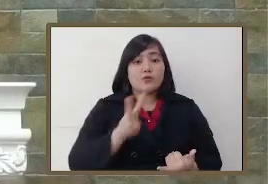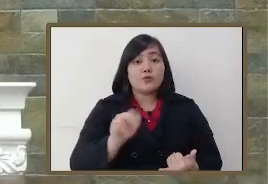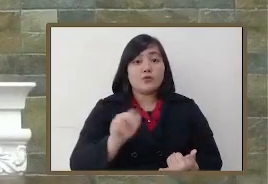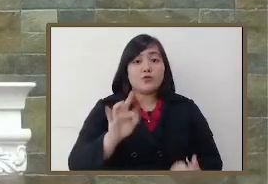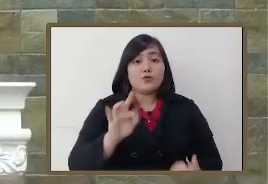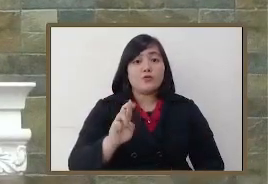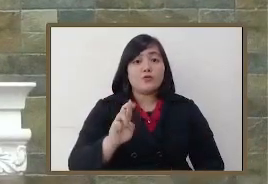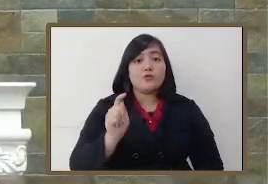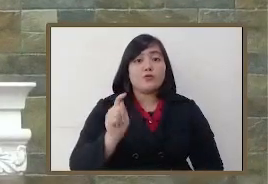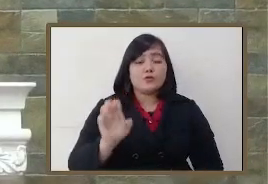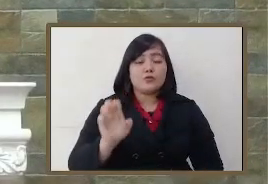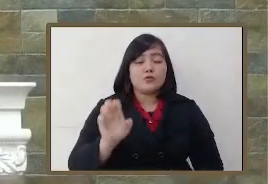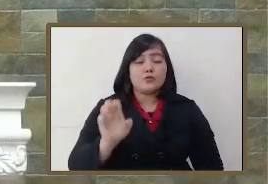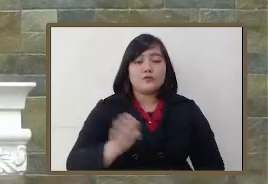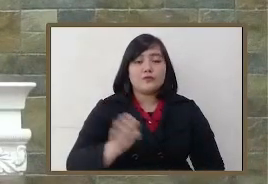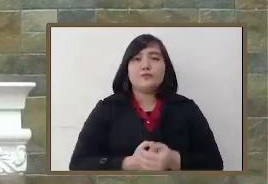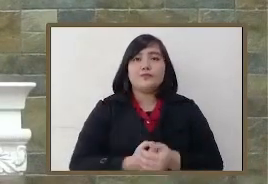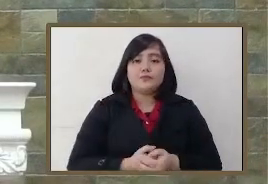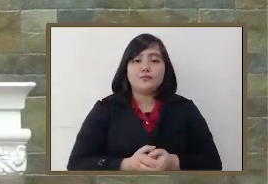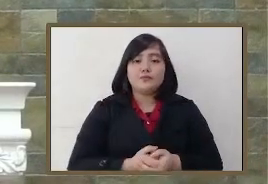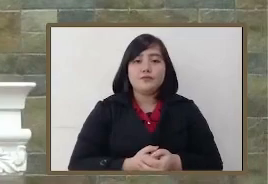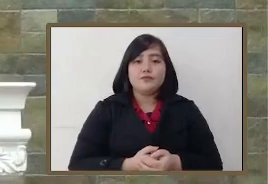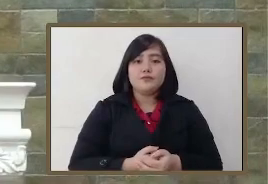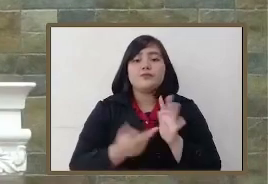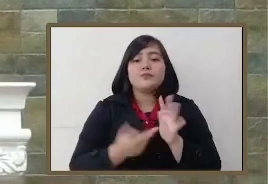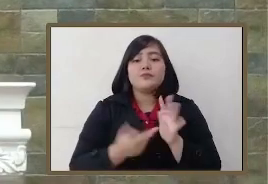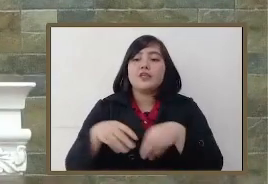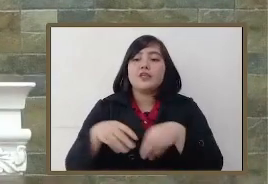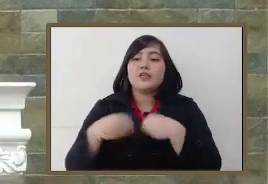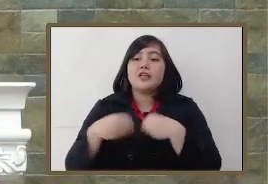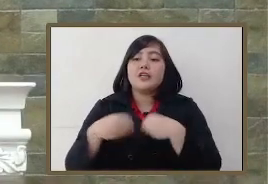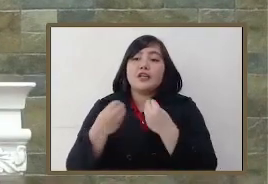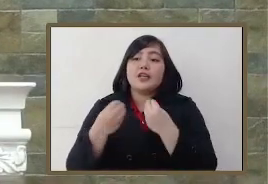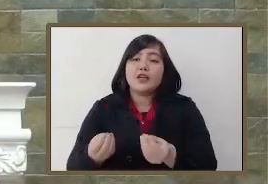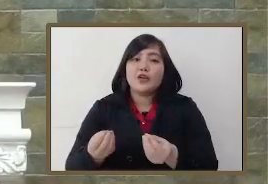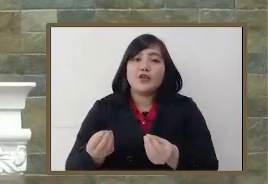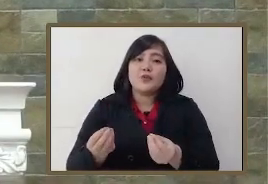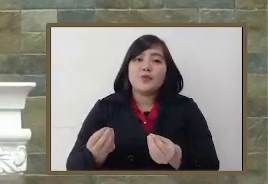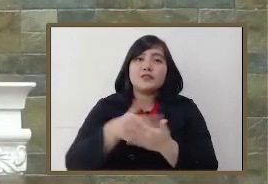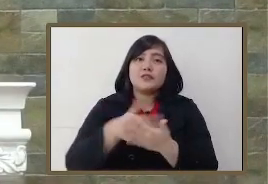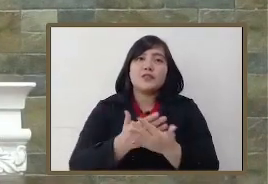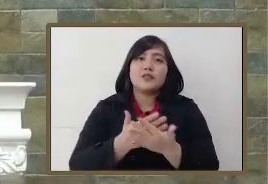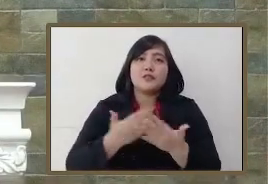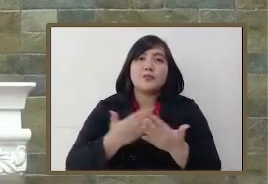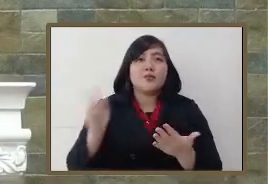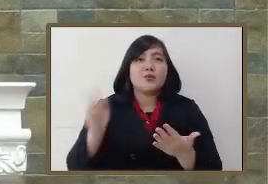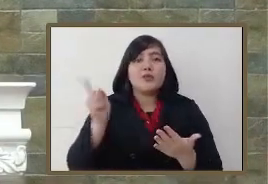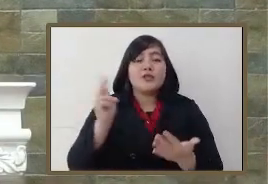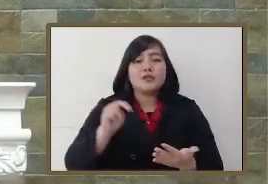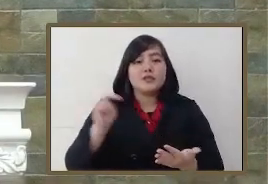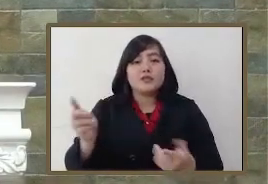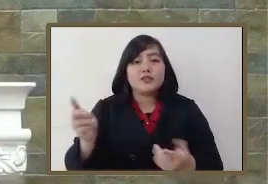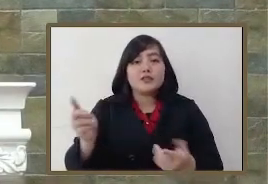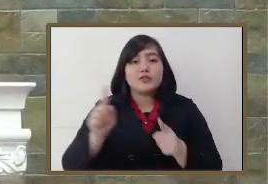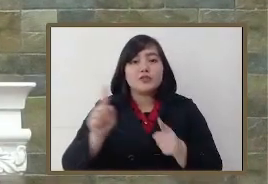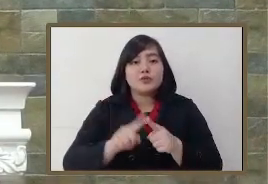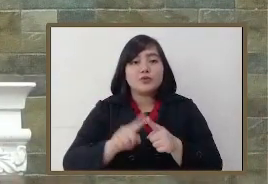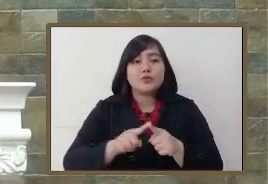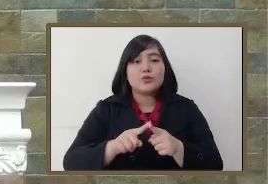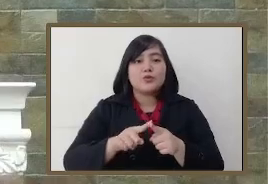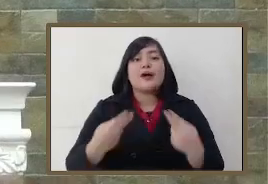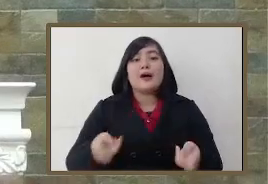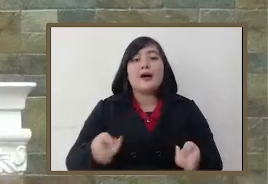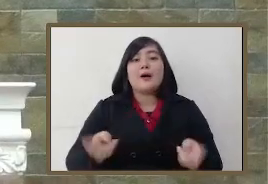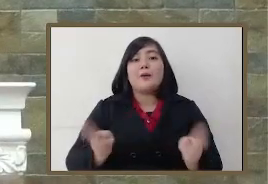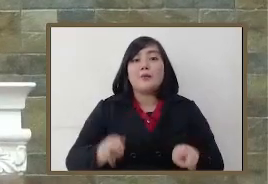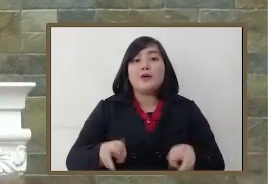giving something what is needed to fulfill what it is designed to